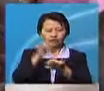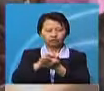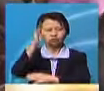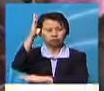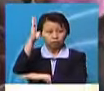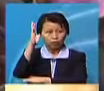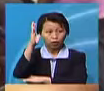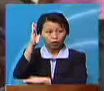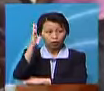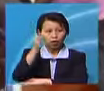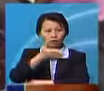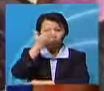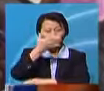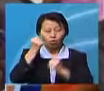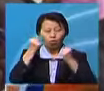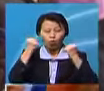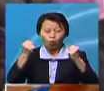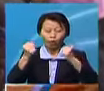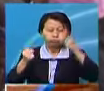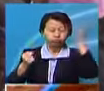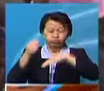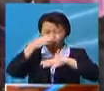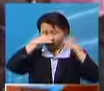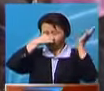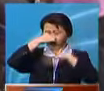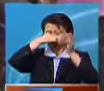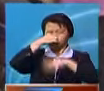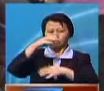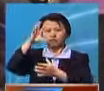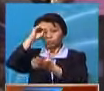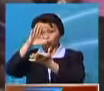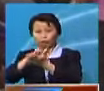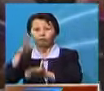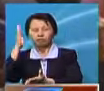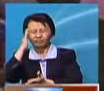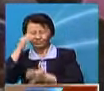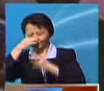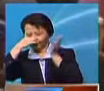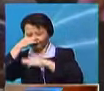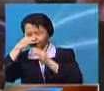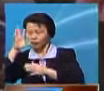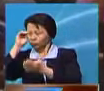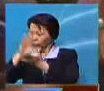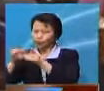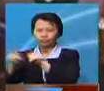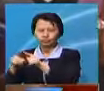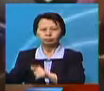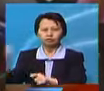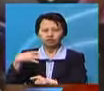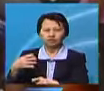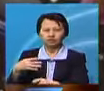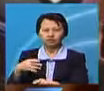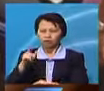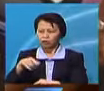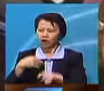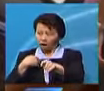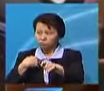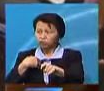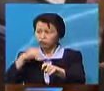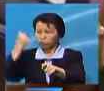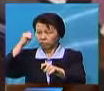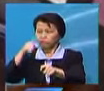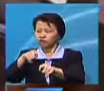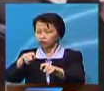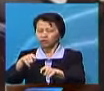hari ni memang bau dia kuat lah. Suami pun dapat bau kuat. Suami yang bagi tahu. Tanya makcik ada. Saya kata ada makcik